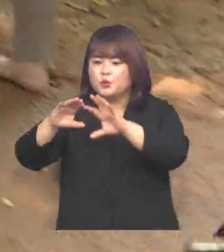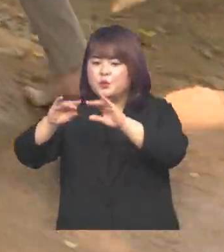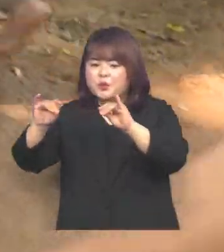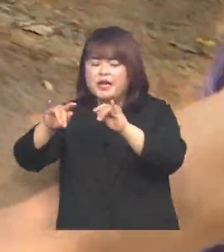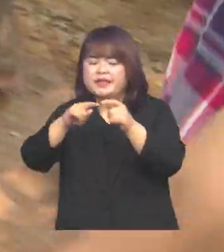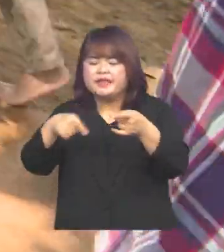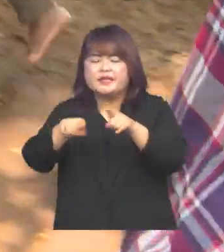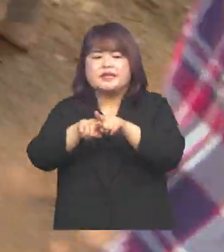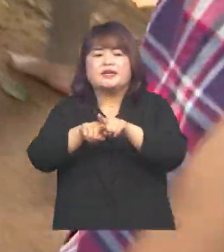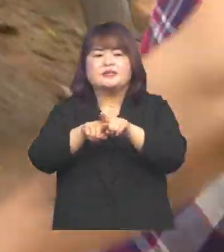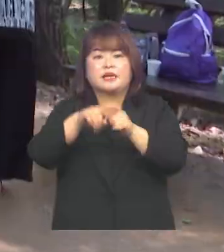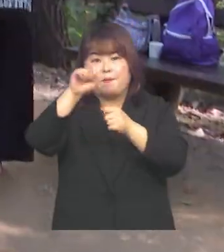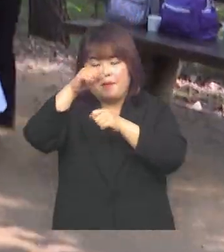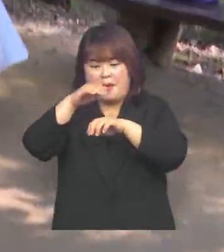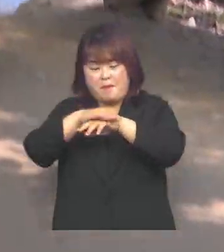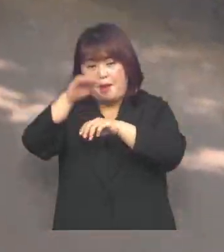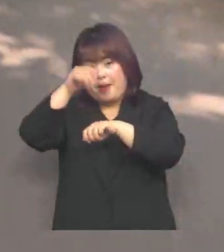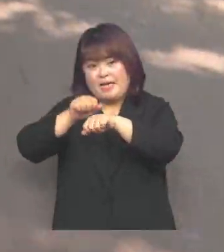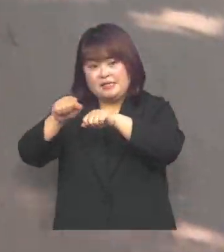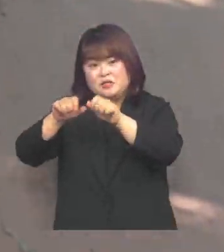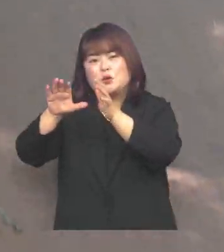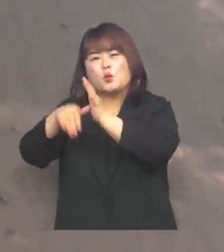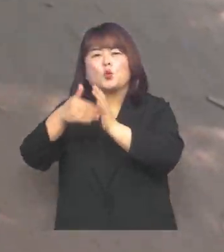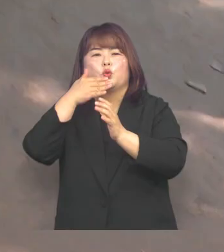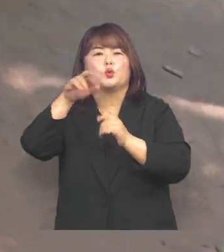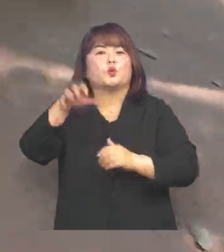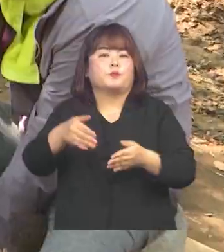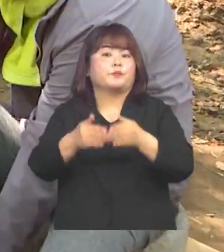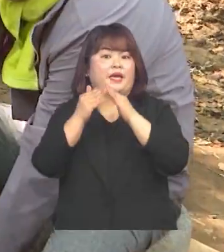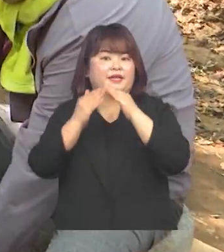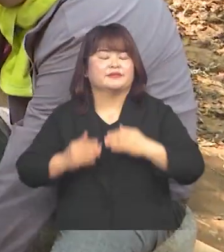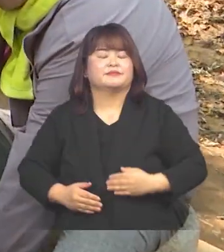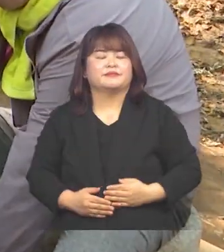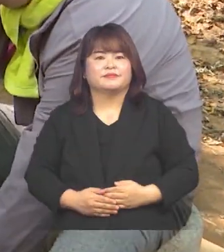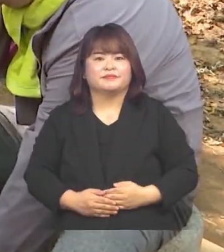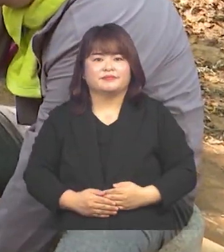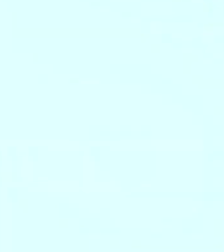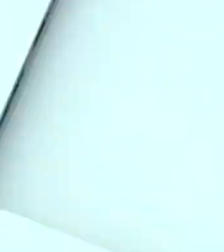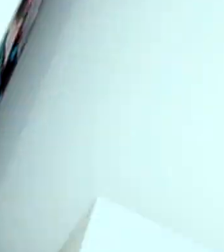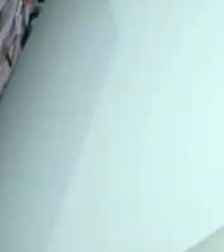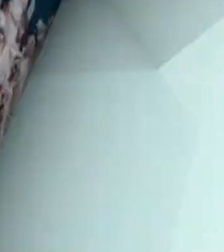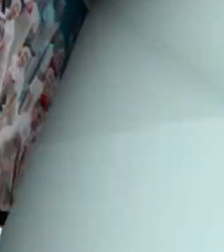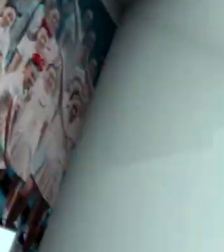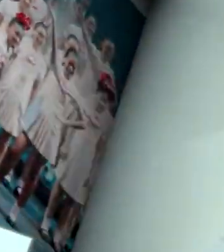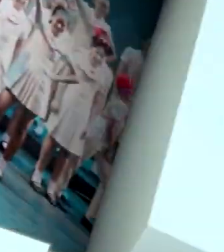마사토 등 체험존 5곳과 신발 보관함 및 세족장 등이 구비되어 있습니다.